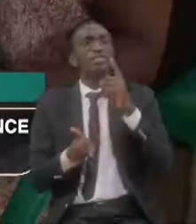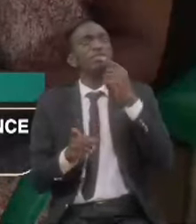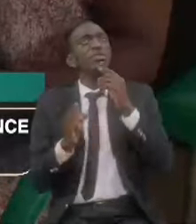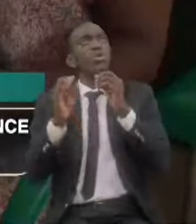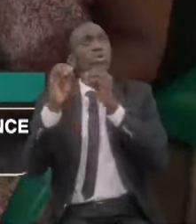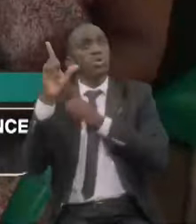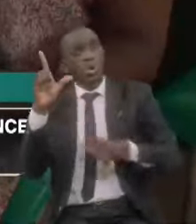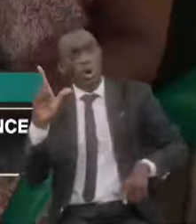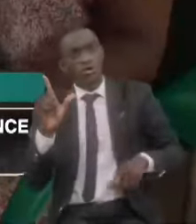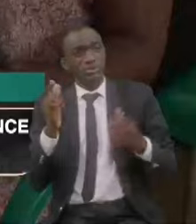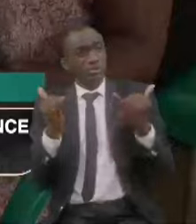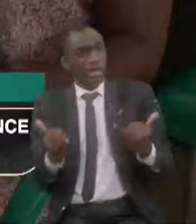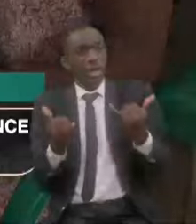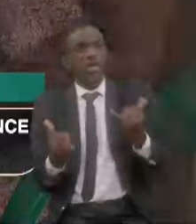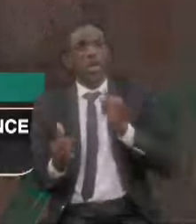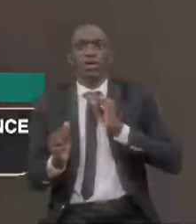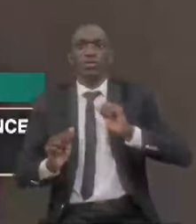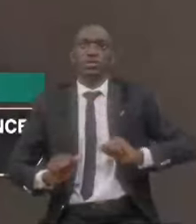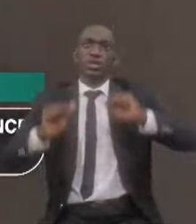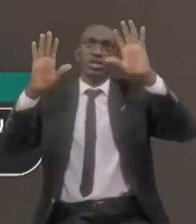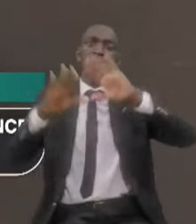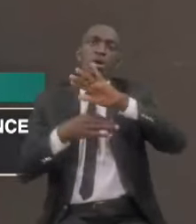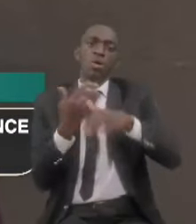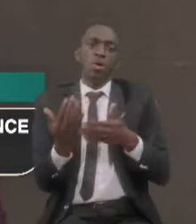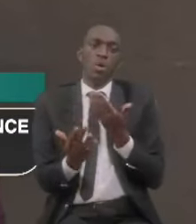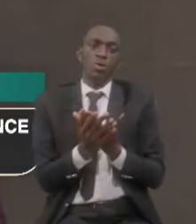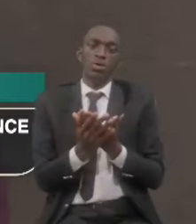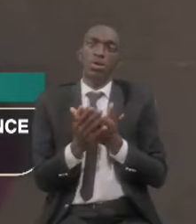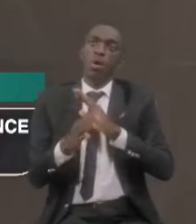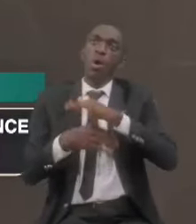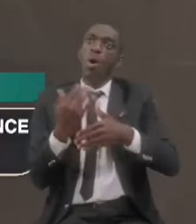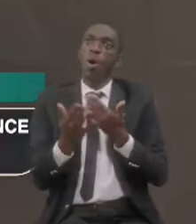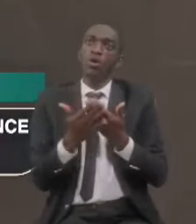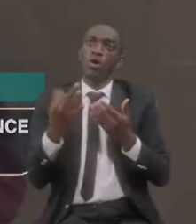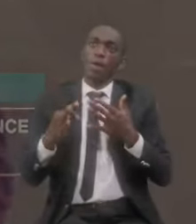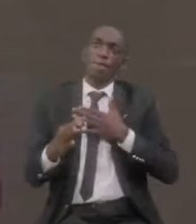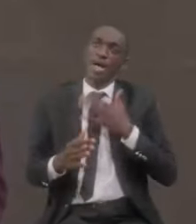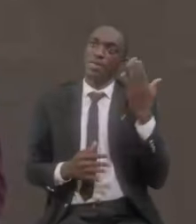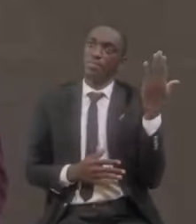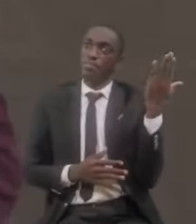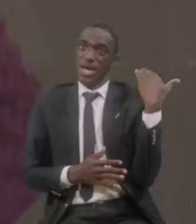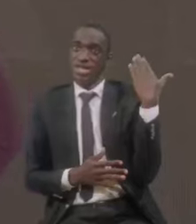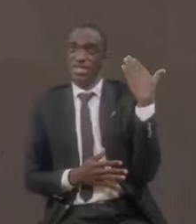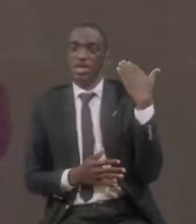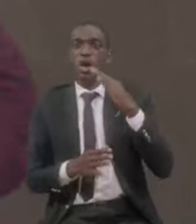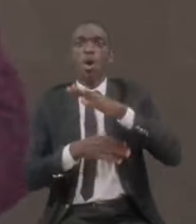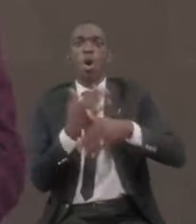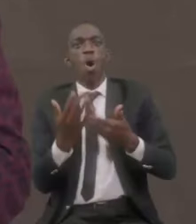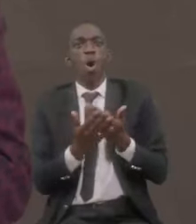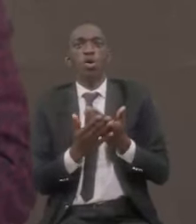m'abandonne. J'abandonne tout. Tout mon passé, tout mon